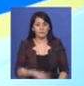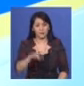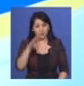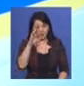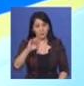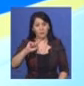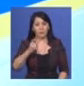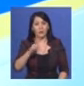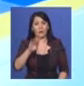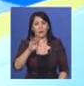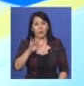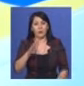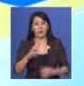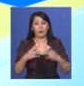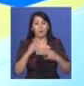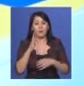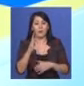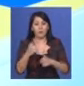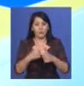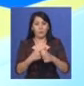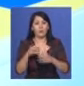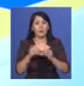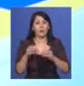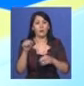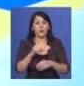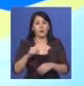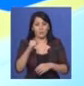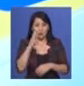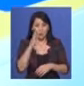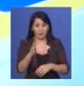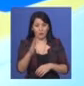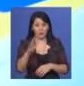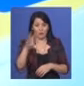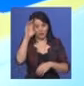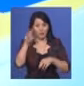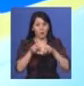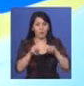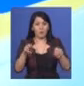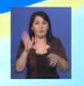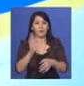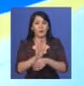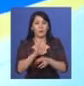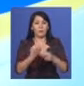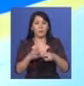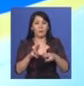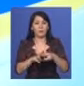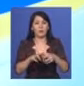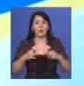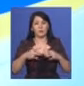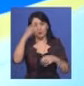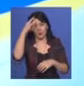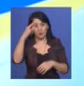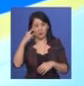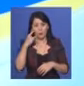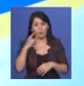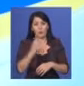Елімізде тұңғыш рет Абай күні аталып өтпек. Айтулы дата 10 тамызға белгіленді. Ел үкіметінің қаулысымен белгіленген бұл мереке